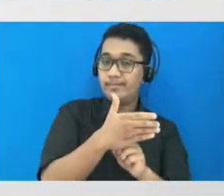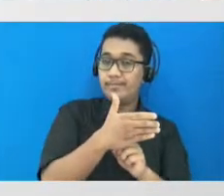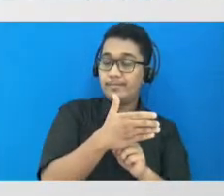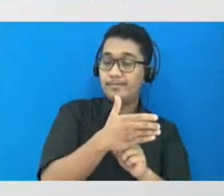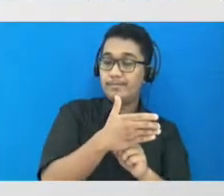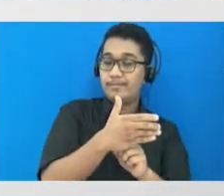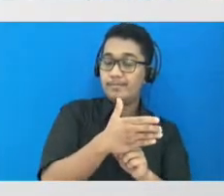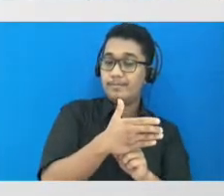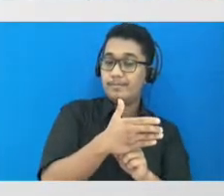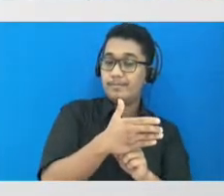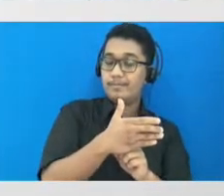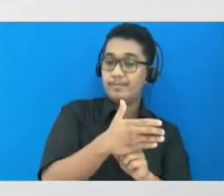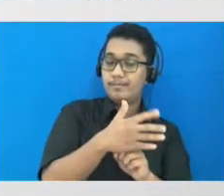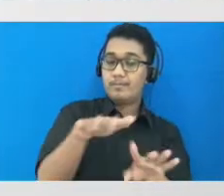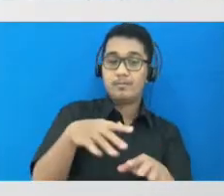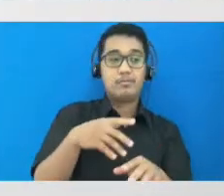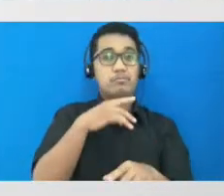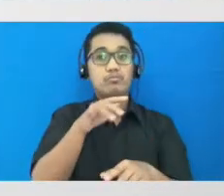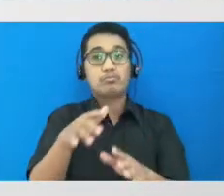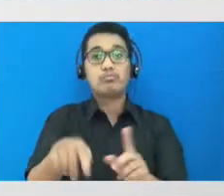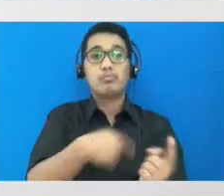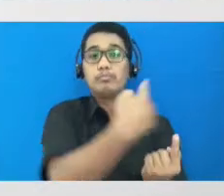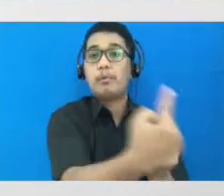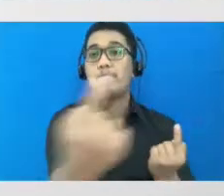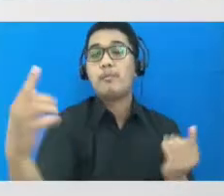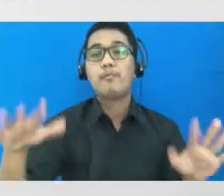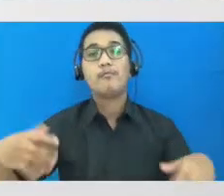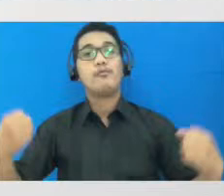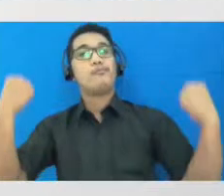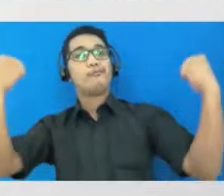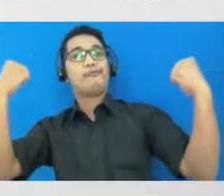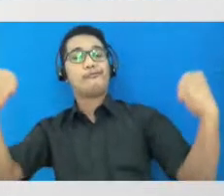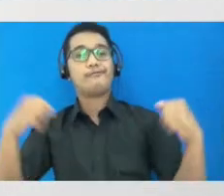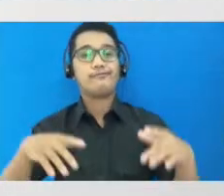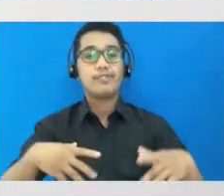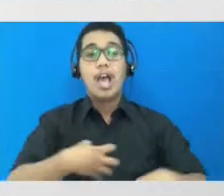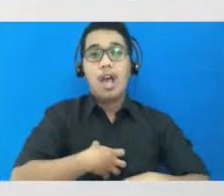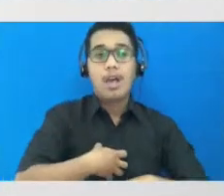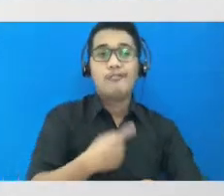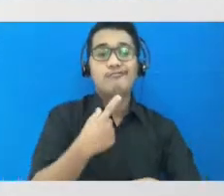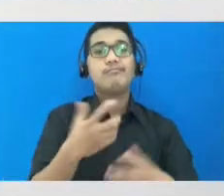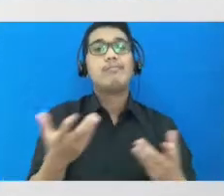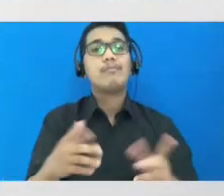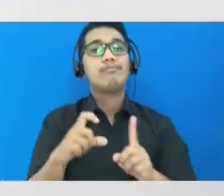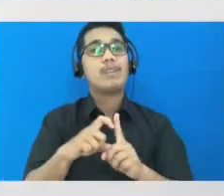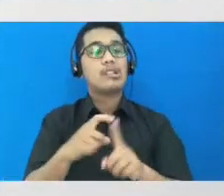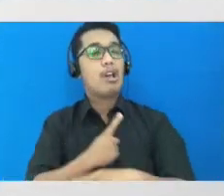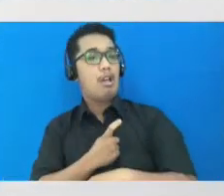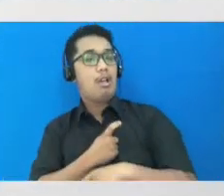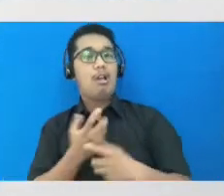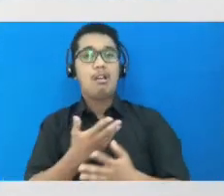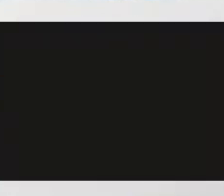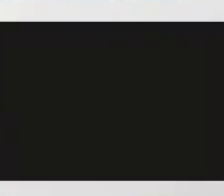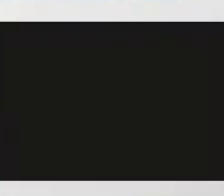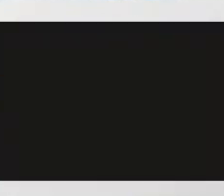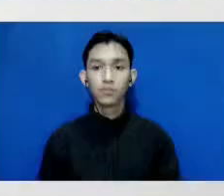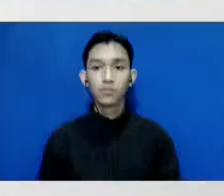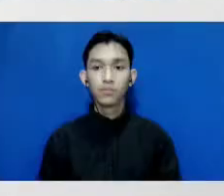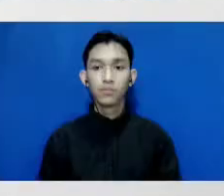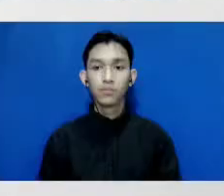memberikan kuasa kepada individu, bagaimana individu ini bisa menggunakan data mereka sesuai dengan yang mereka mau.